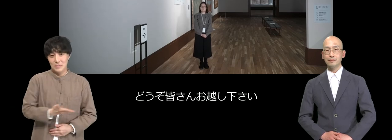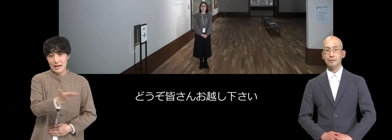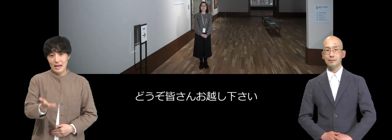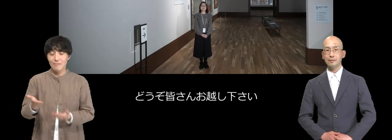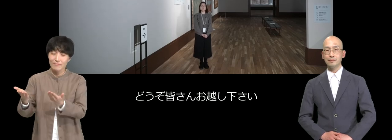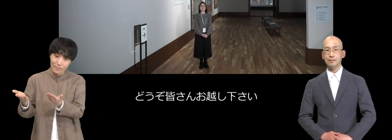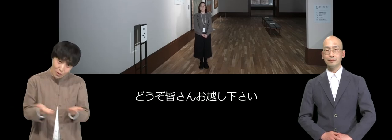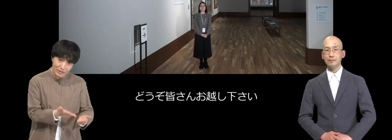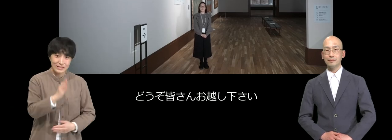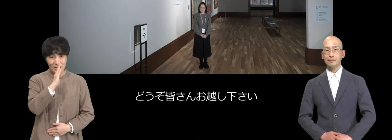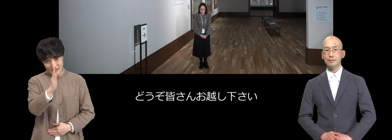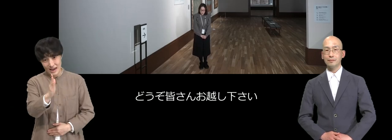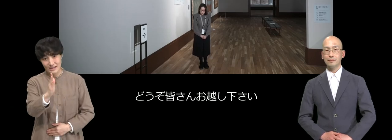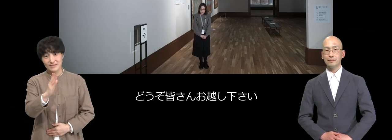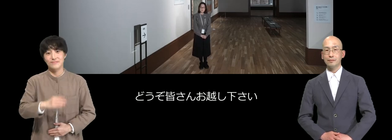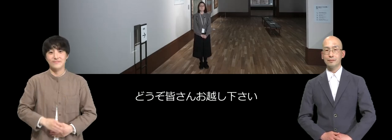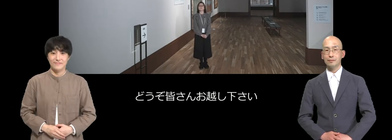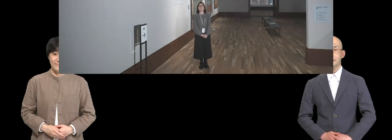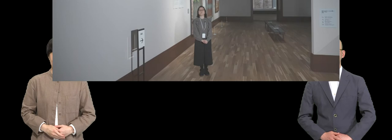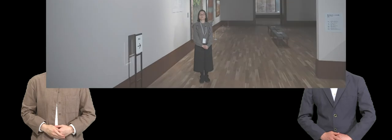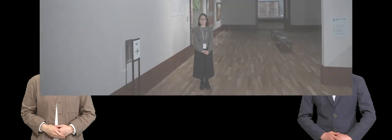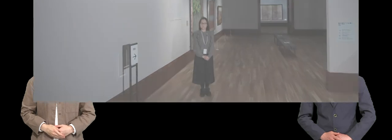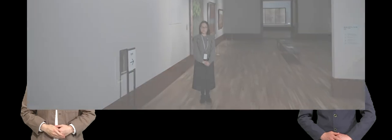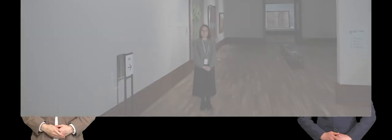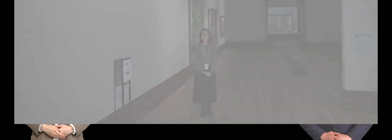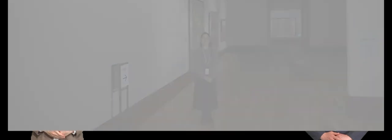どうぞ皆さんお越しください